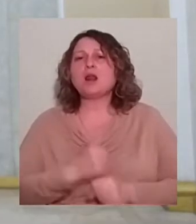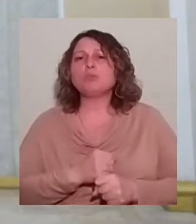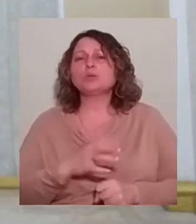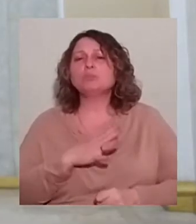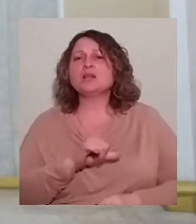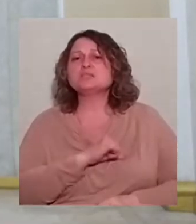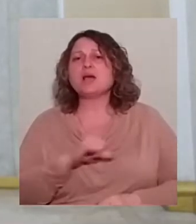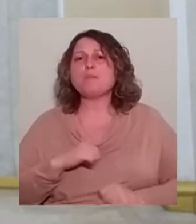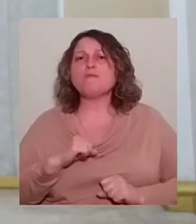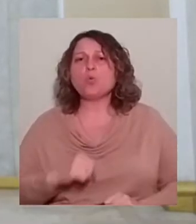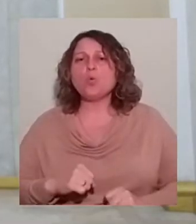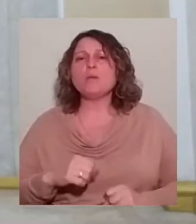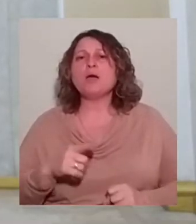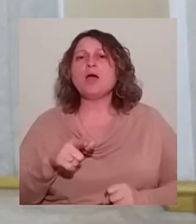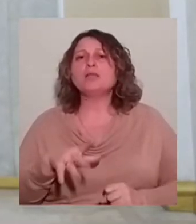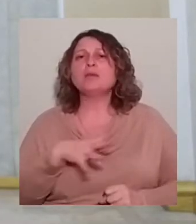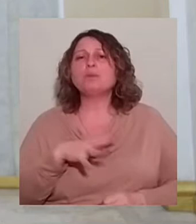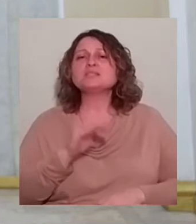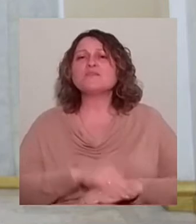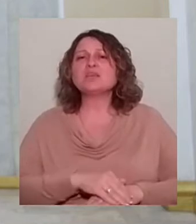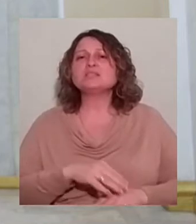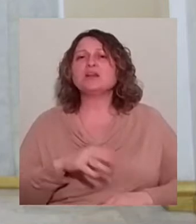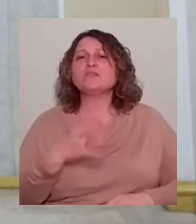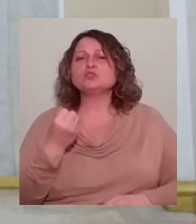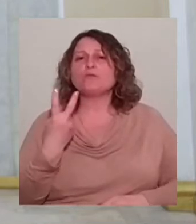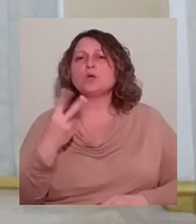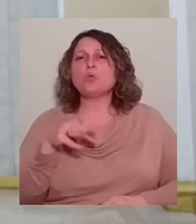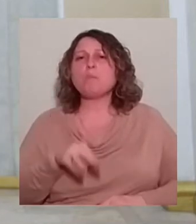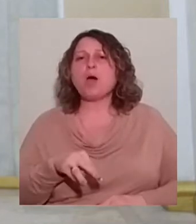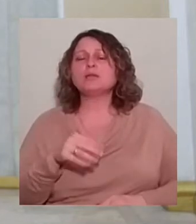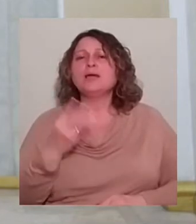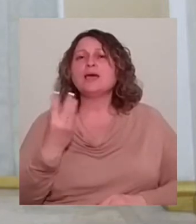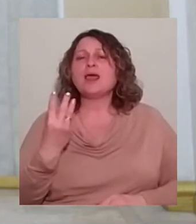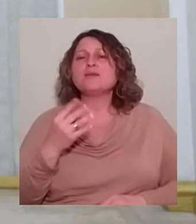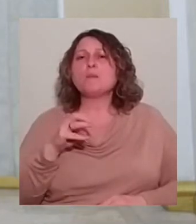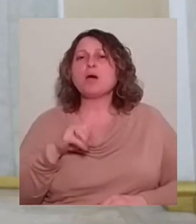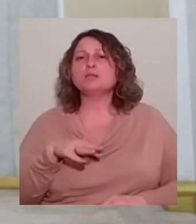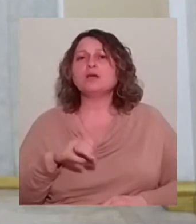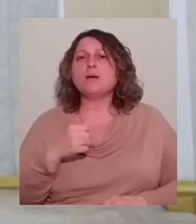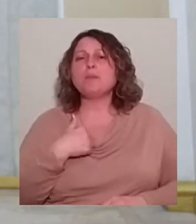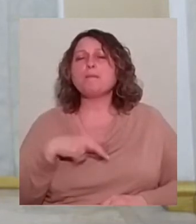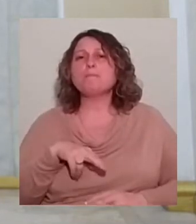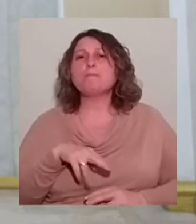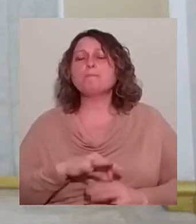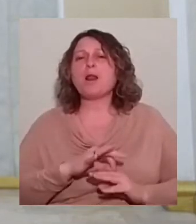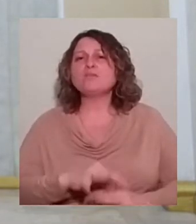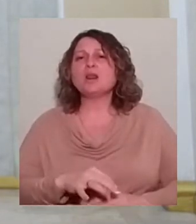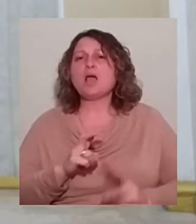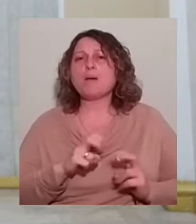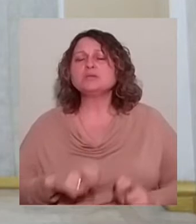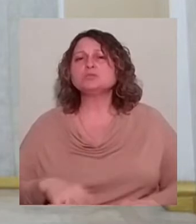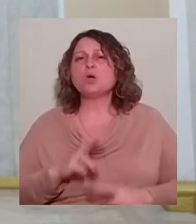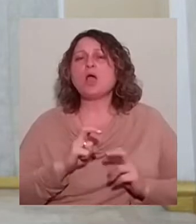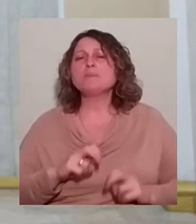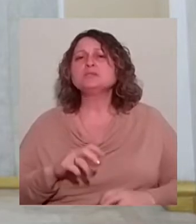у нас еще зафиксированы 2 марта. 3 марта мы провели там комиссию, комиссия проводилась вместе с управлением